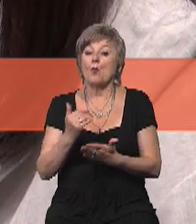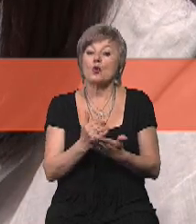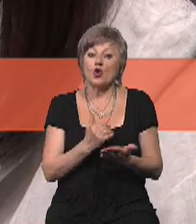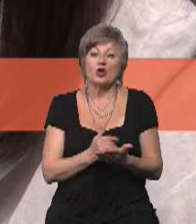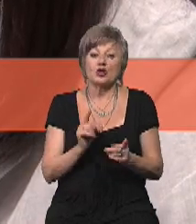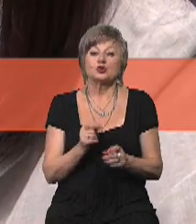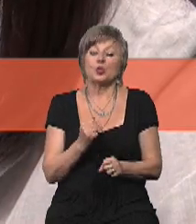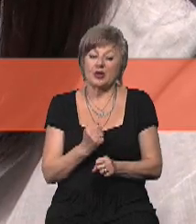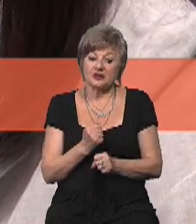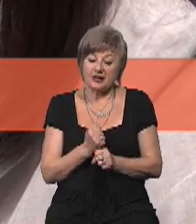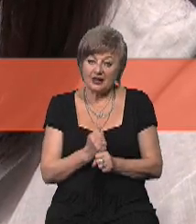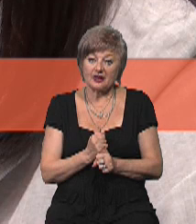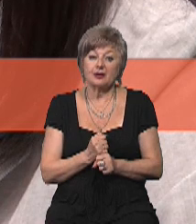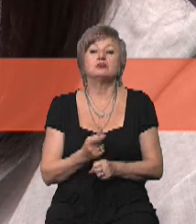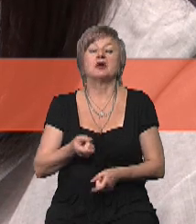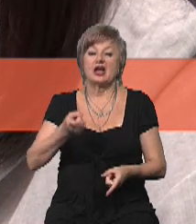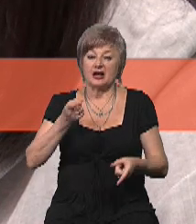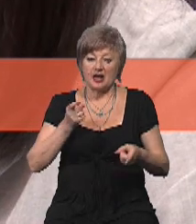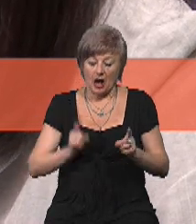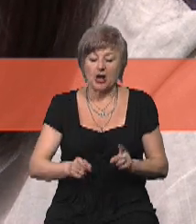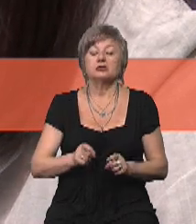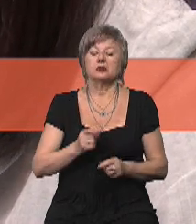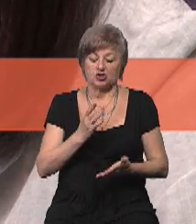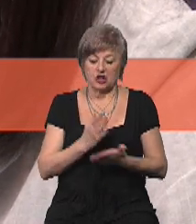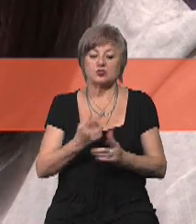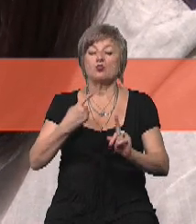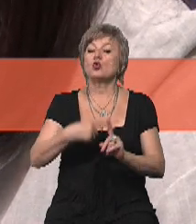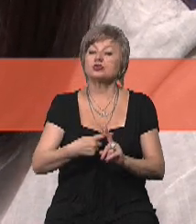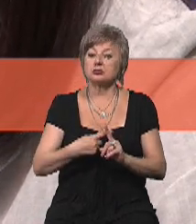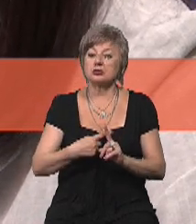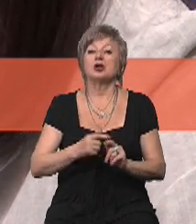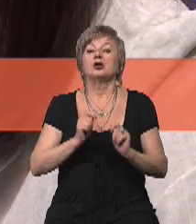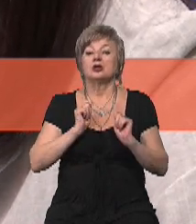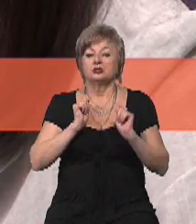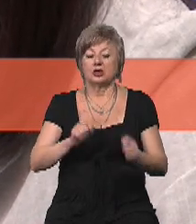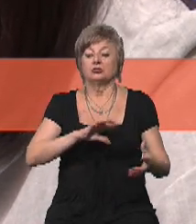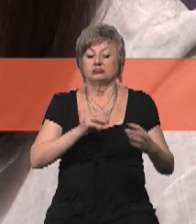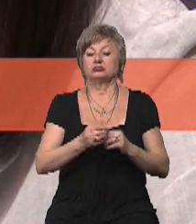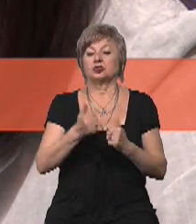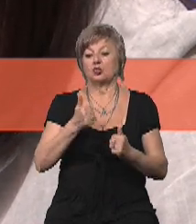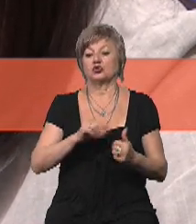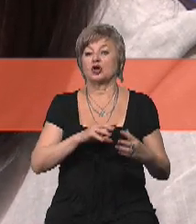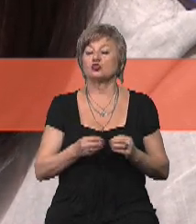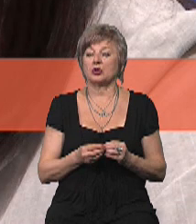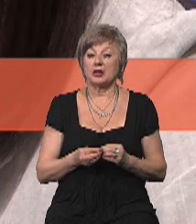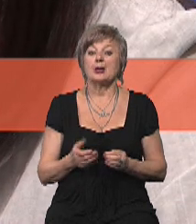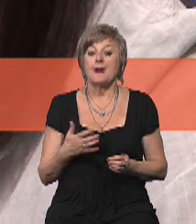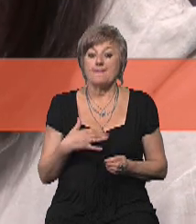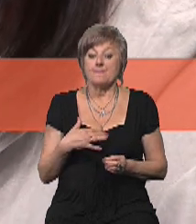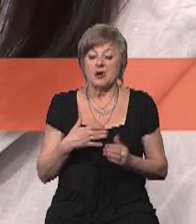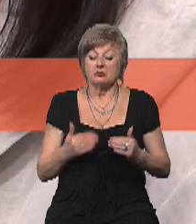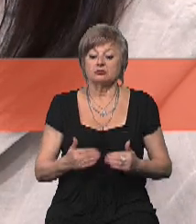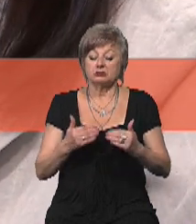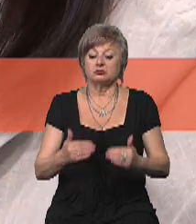способы, которые есть, они реально работают в плюс, они дают положительный результат. Мы движемся